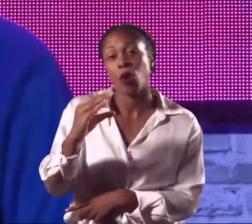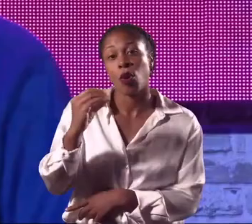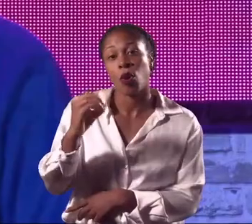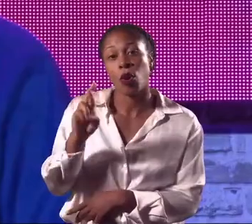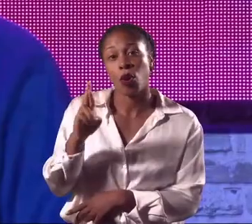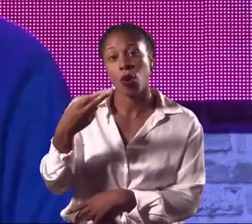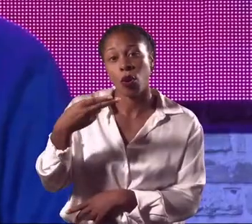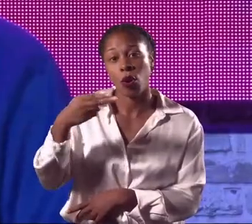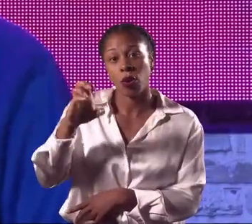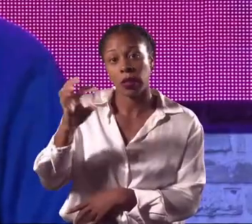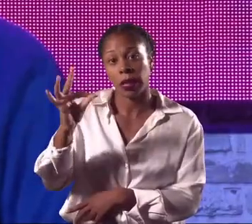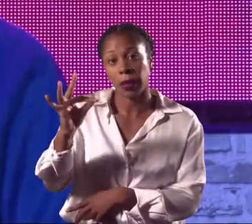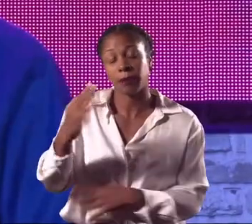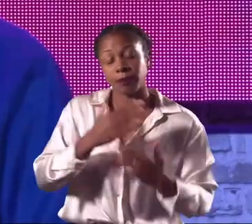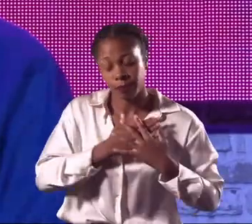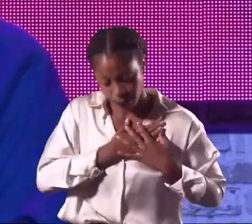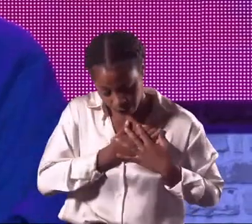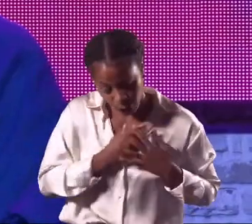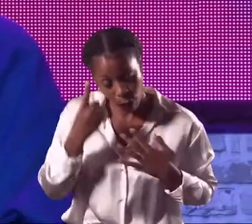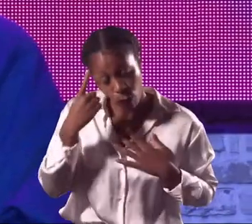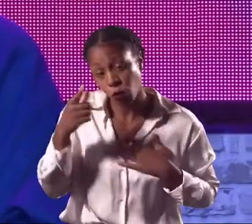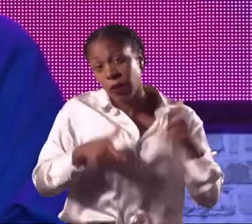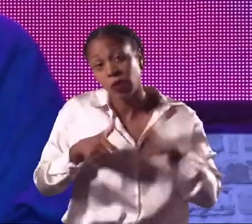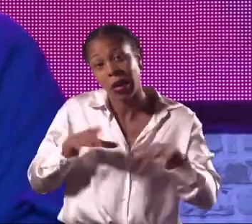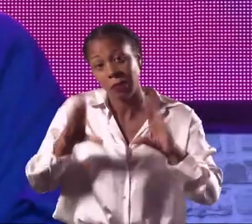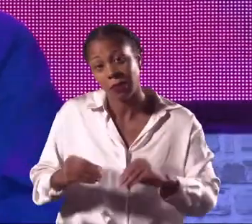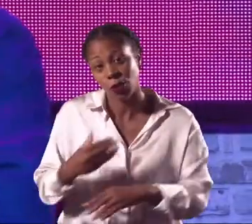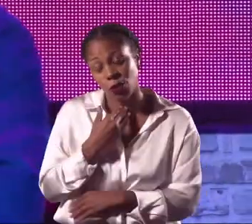et surtout nous avons une pensée pour les habitants.